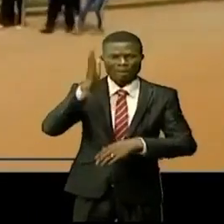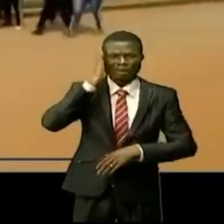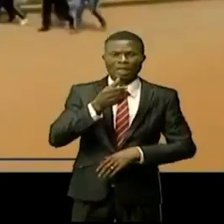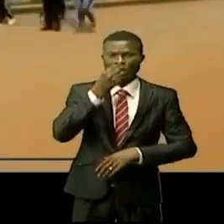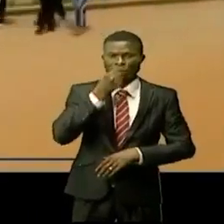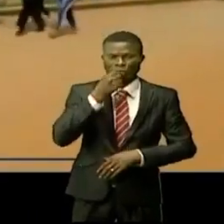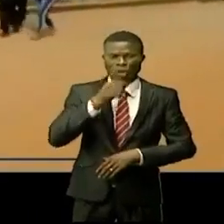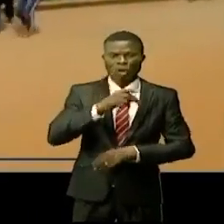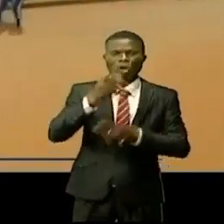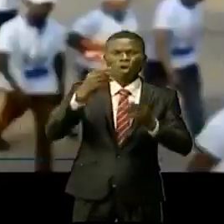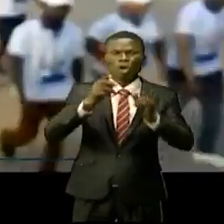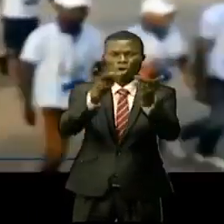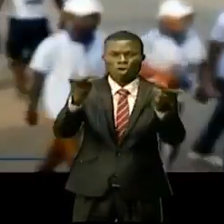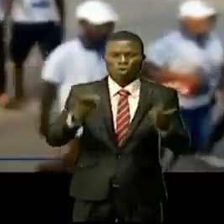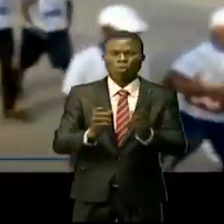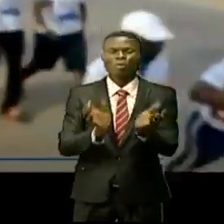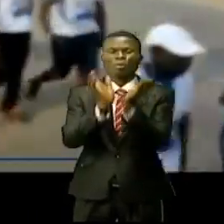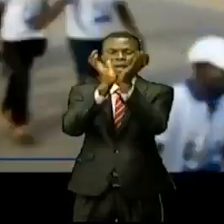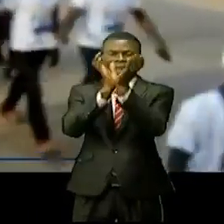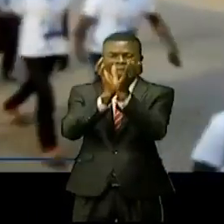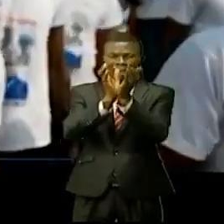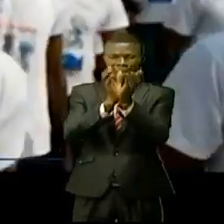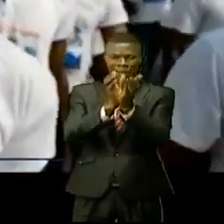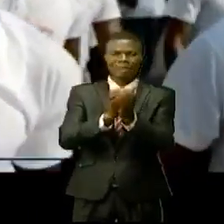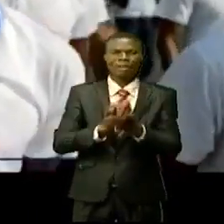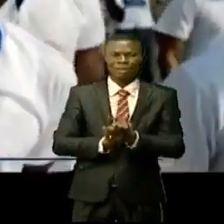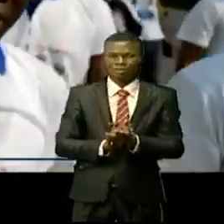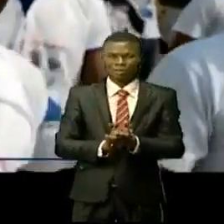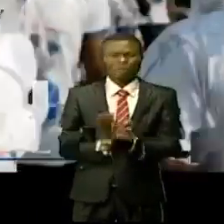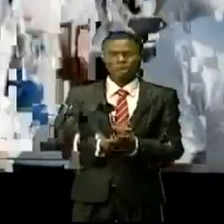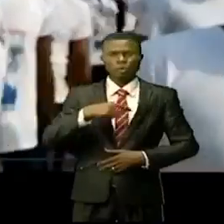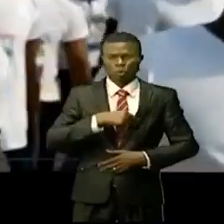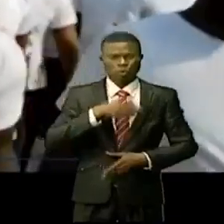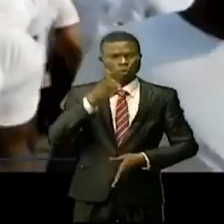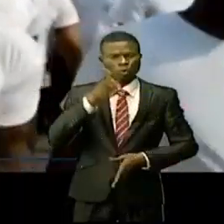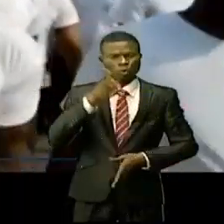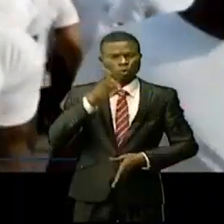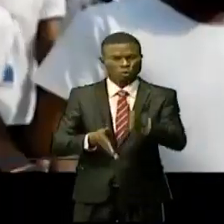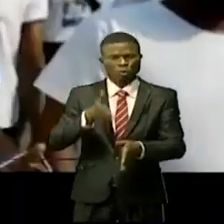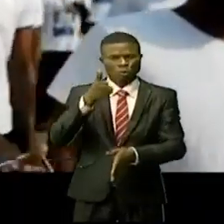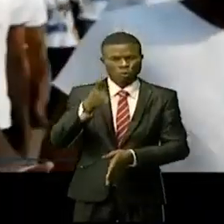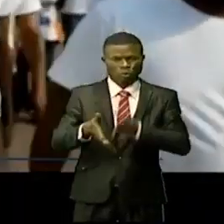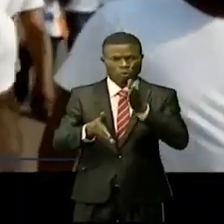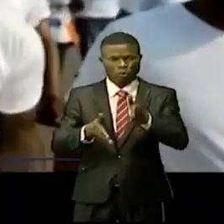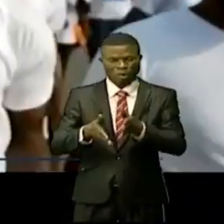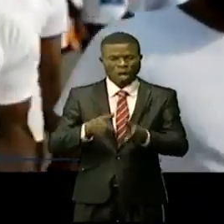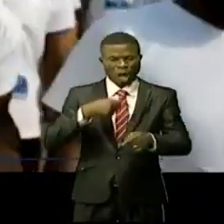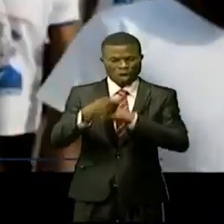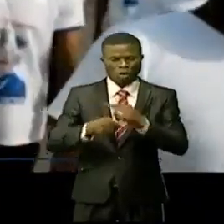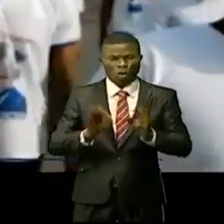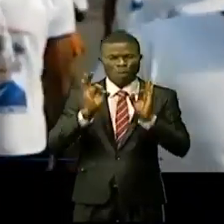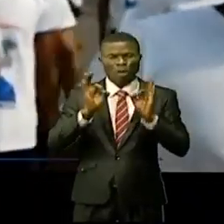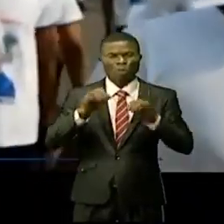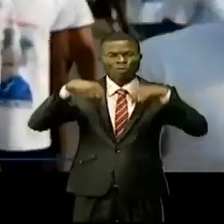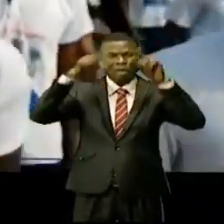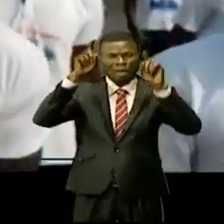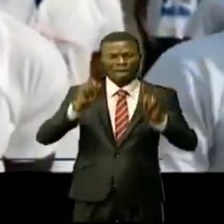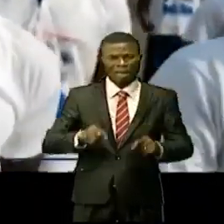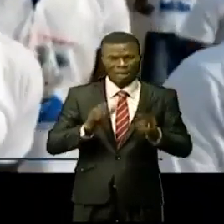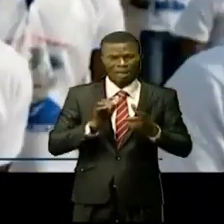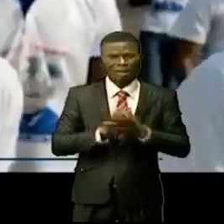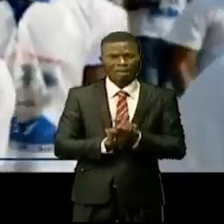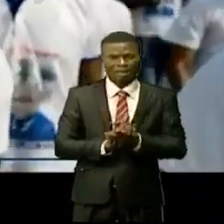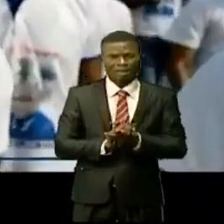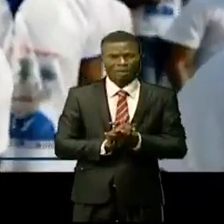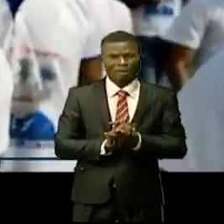rond-point Stade, Berkay, SGA. On est en train de commencer une nouvelle année, donc ce qui nous